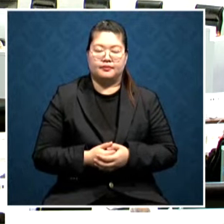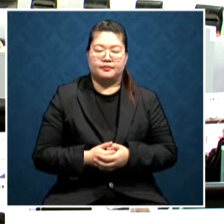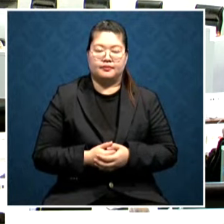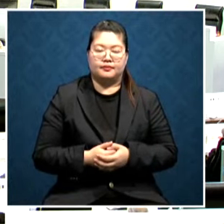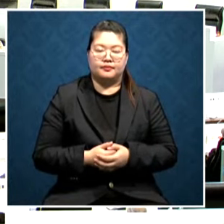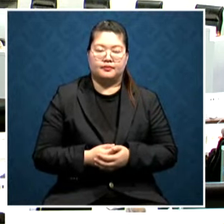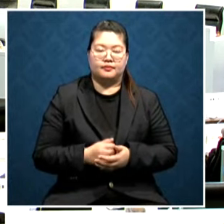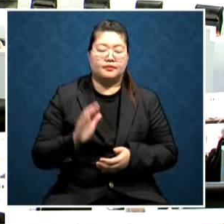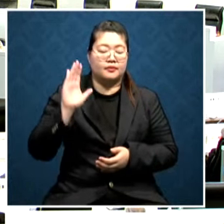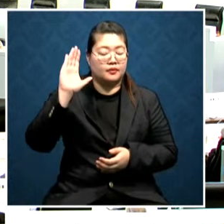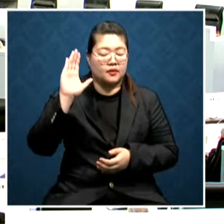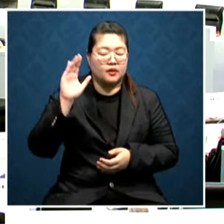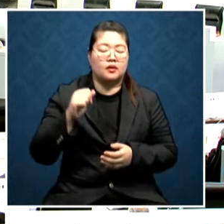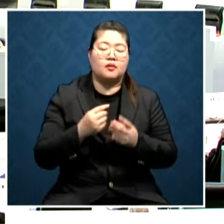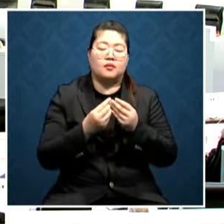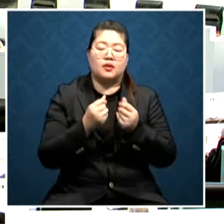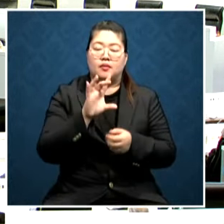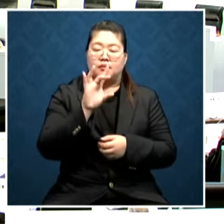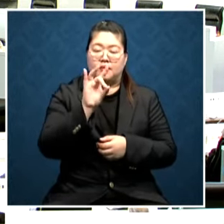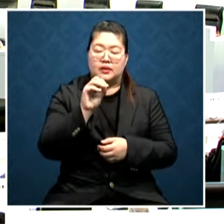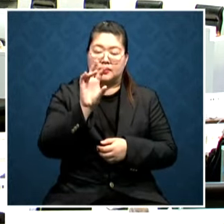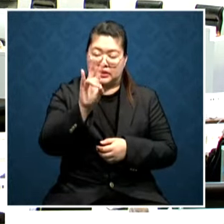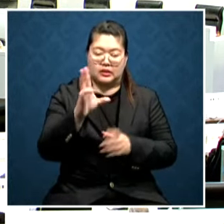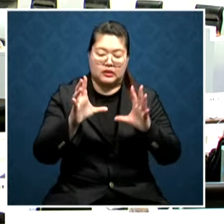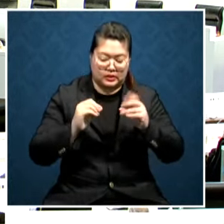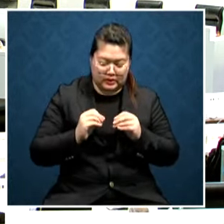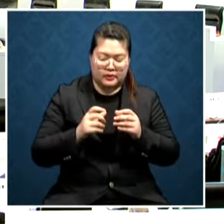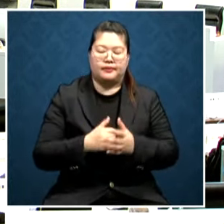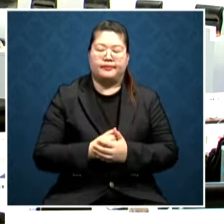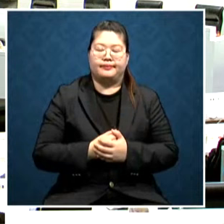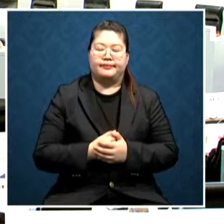ครับปริญญาวุฒิชดขวัญ87นะครับเห็นด้วยครับ